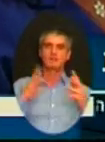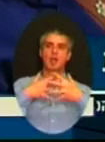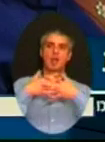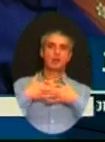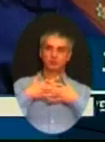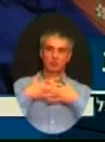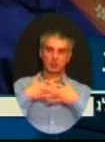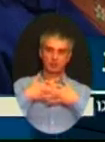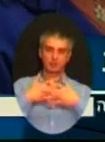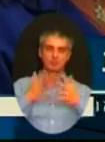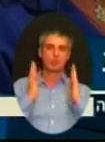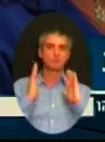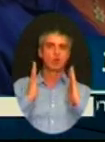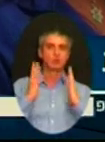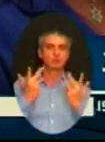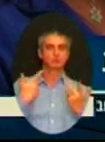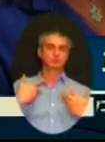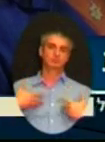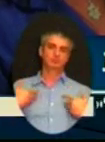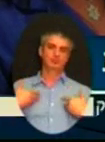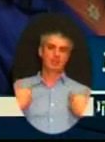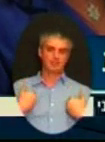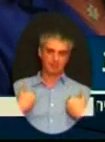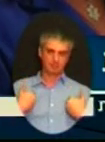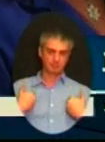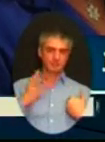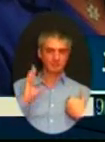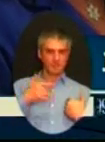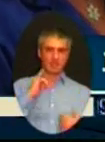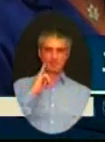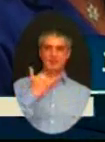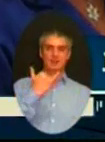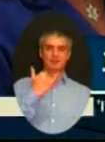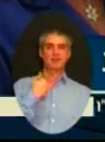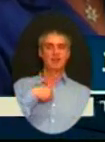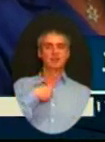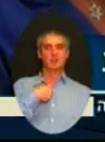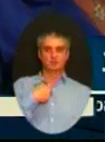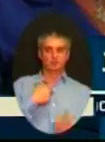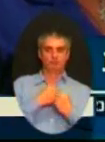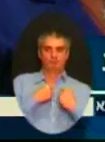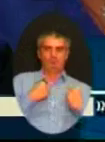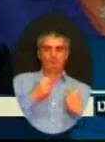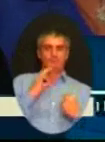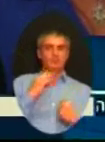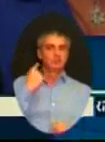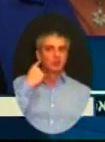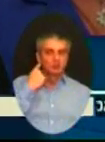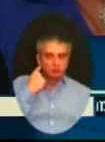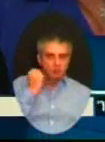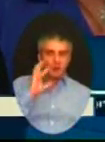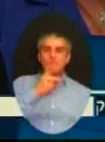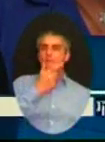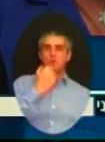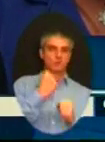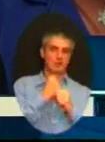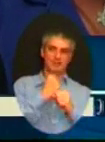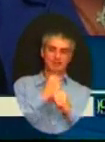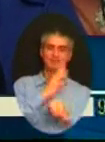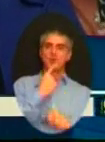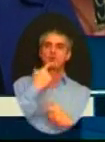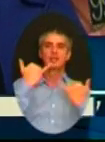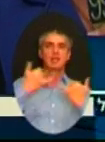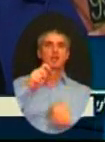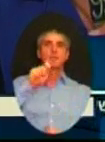הברית. מאוד יהיה משמח, וגם בהחלט אנחנו נדרכים כדי לשמוע מה הוא הולך להגיד